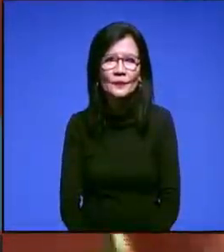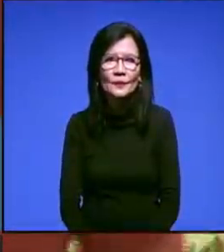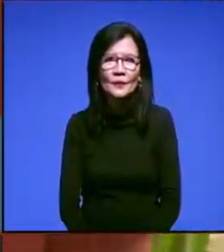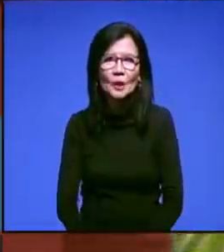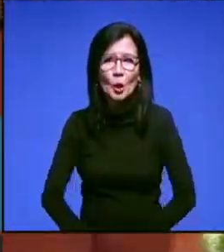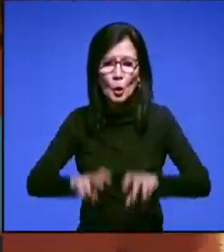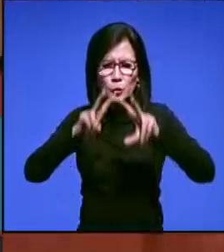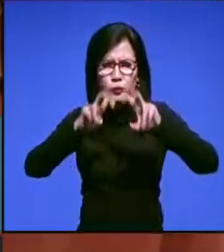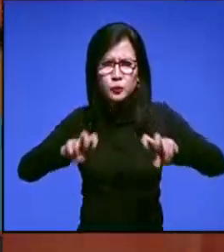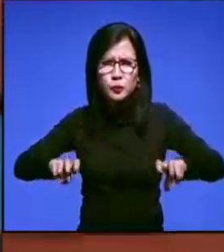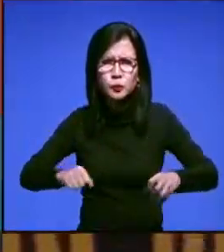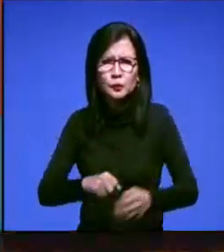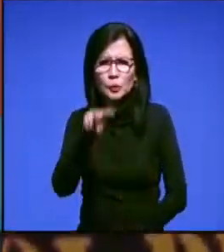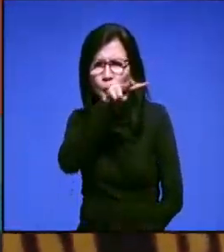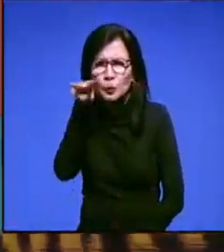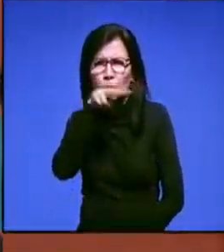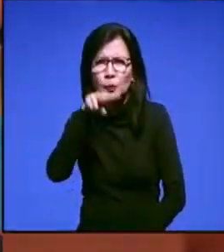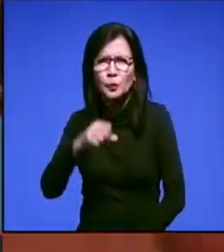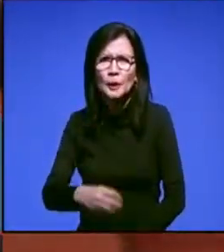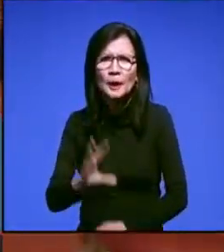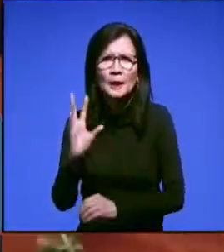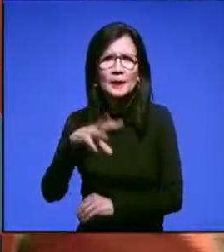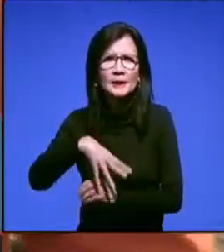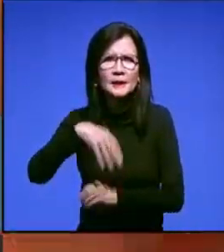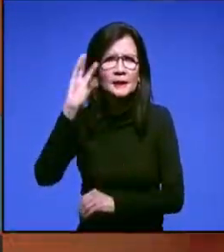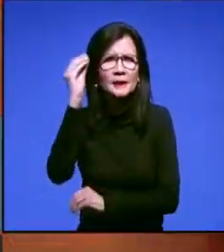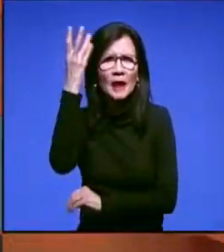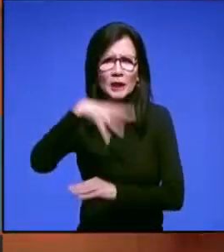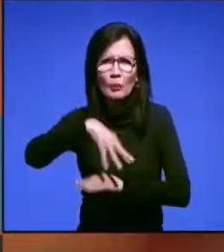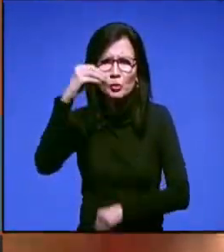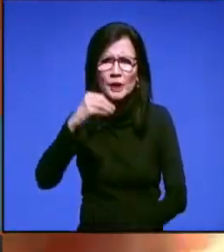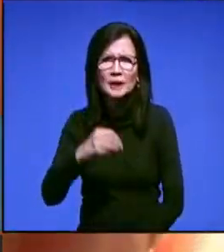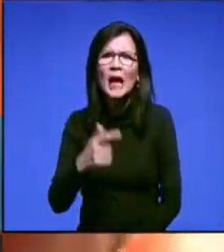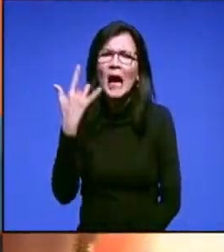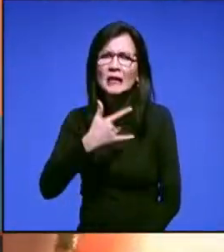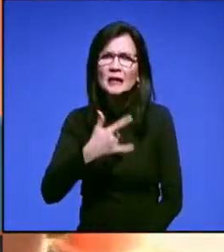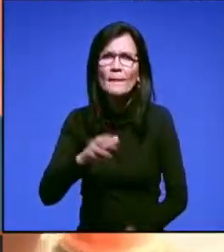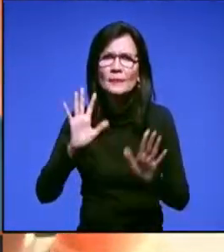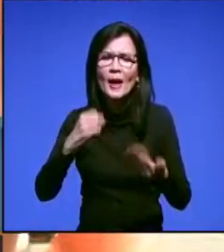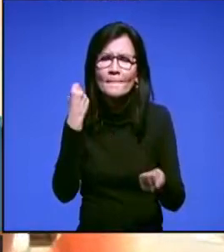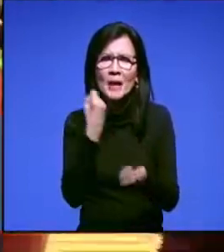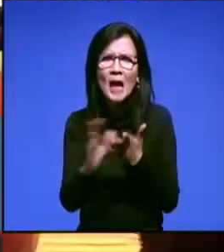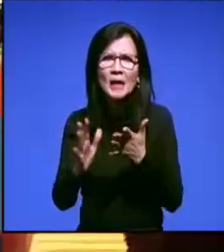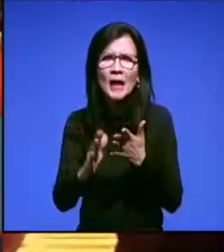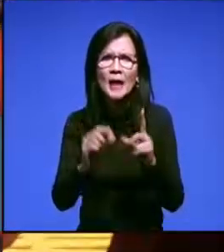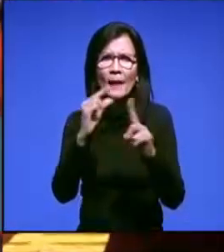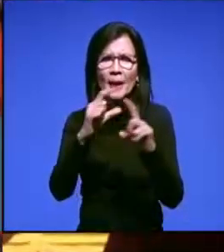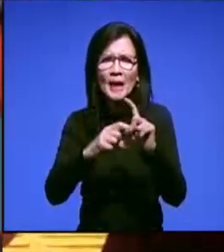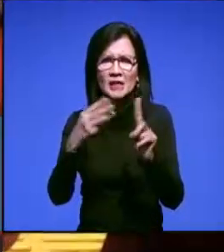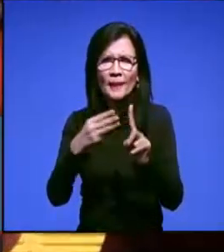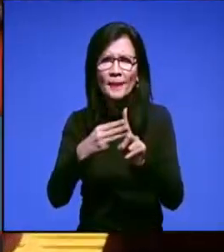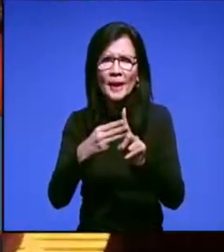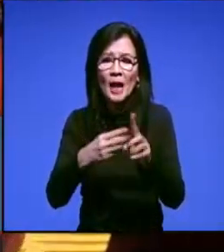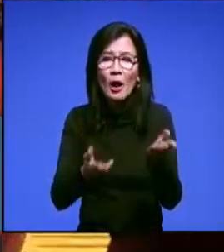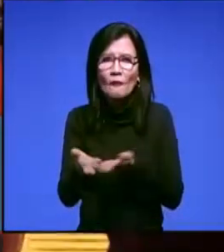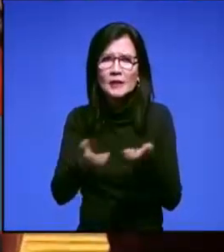Razia warung makan di kawasan Cempaka Putih, Jakarta Pusat dilakukan karena masih banyak yang melanggar aturan PSBB. Fasilitas makan di